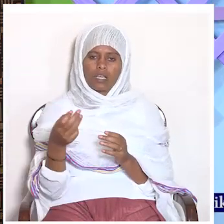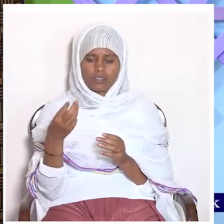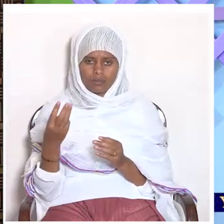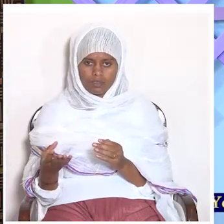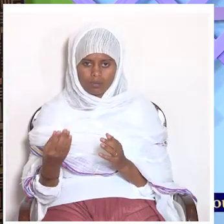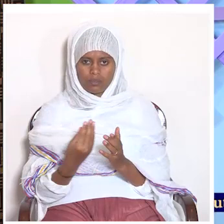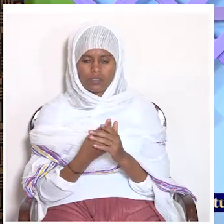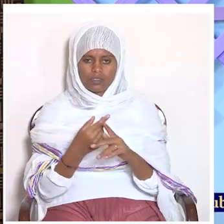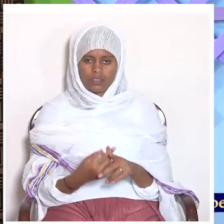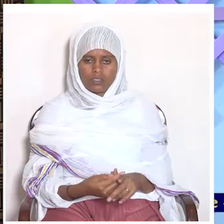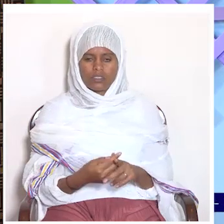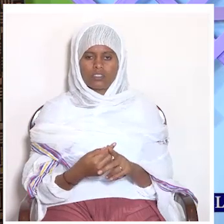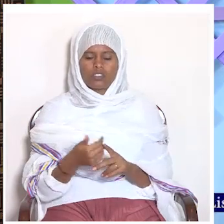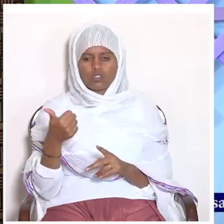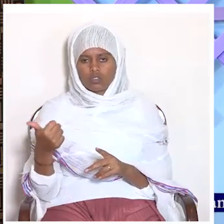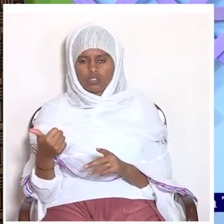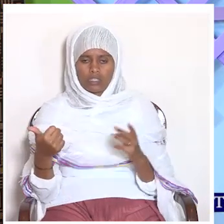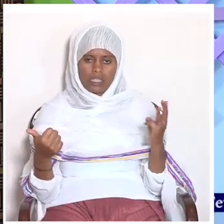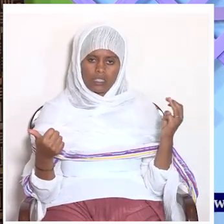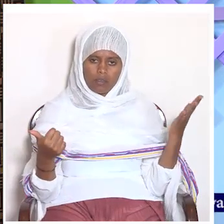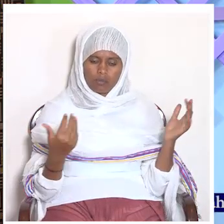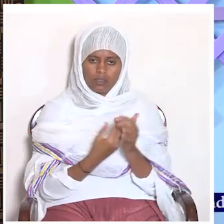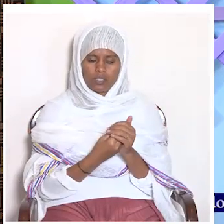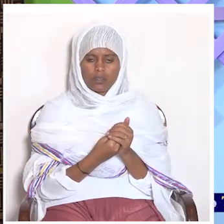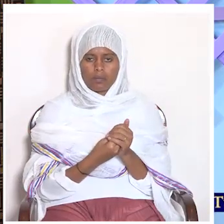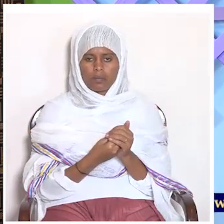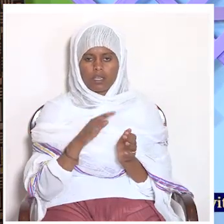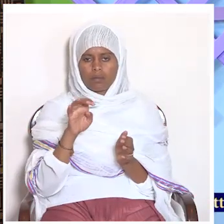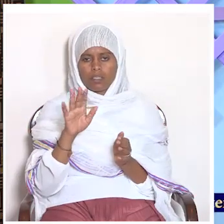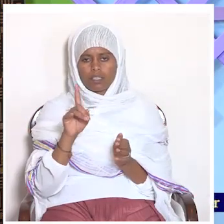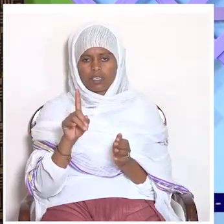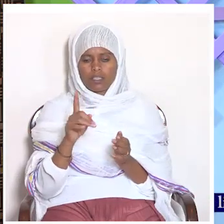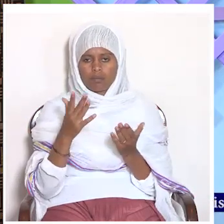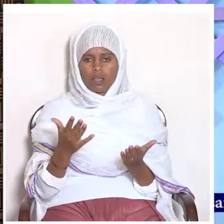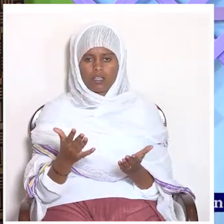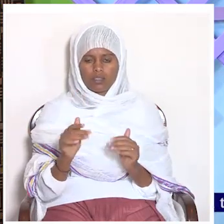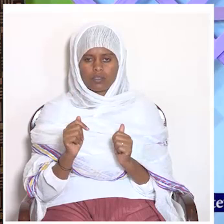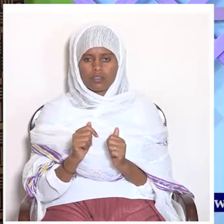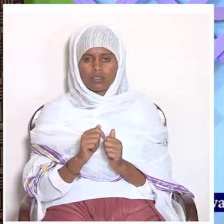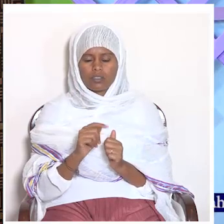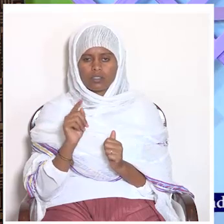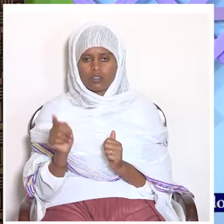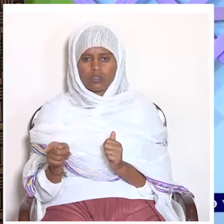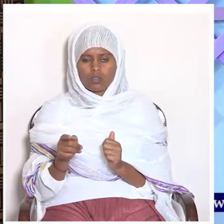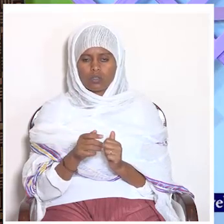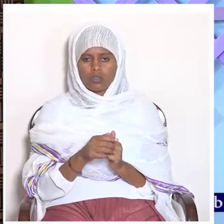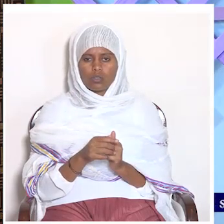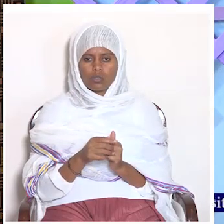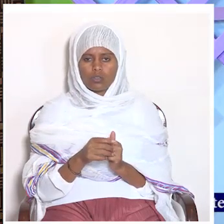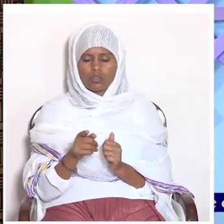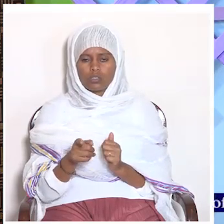ابزو خدلو غزيه لذي ثلاثه ثلاثه شدشته من 30 حمشتن دمر 40 حدن يخون